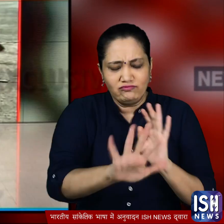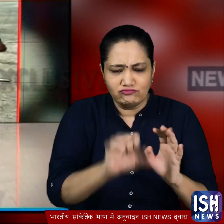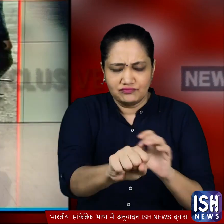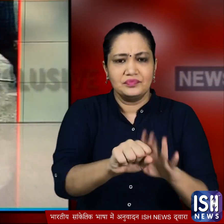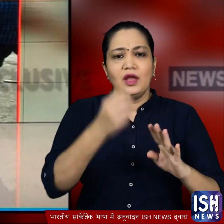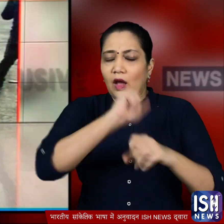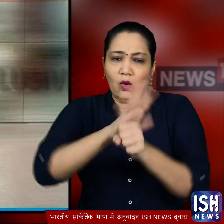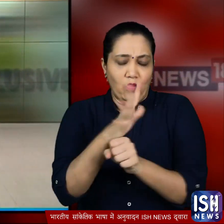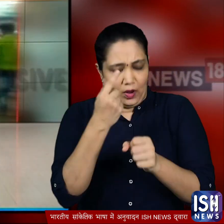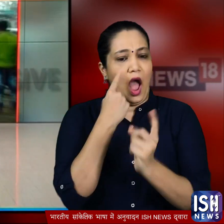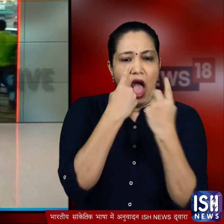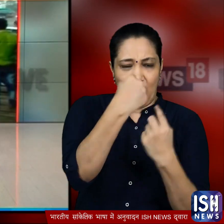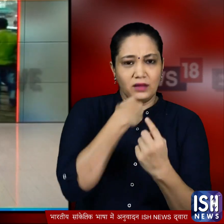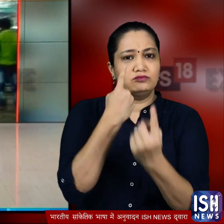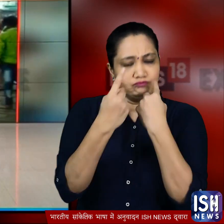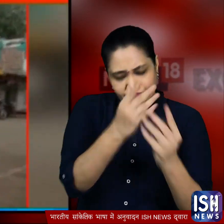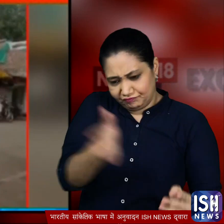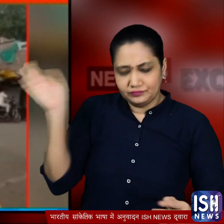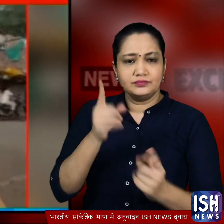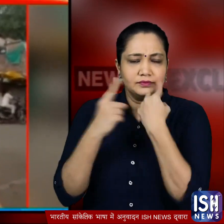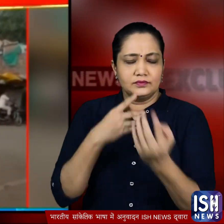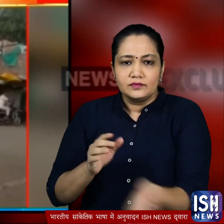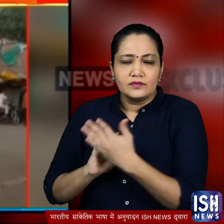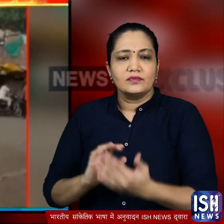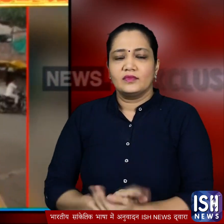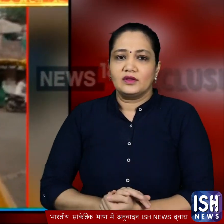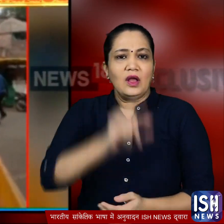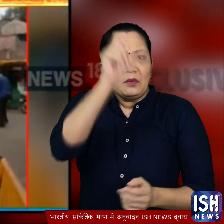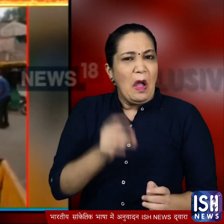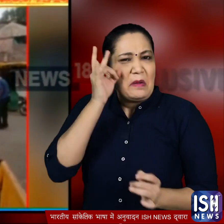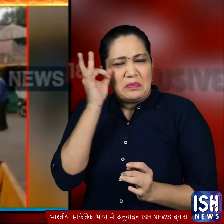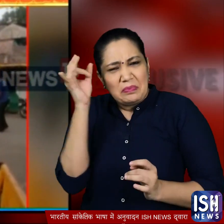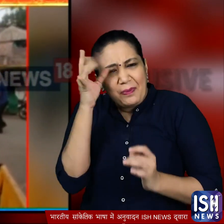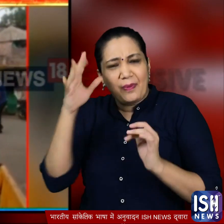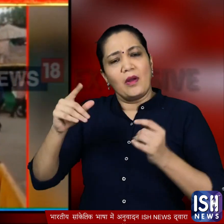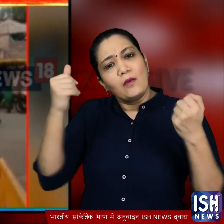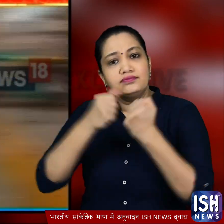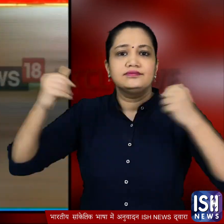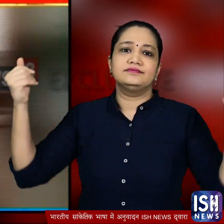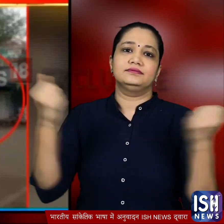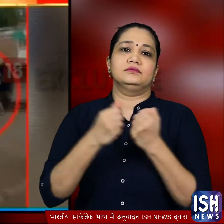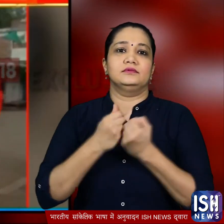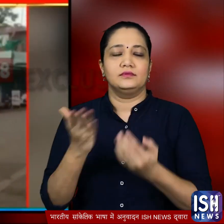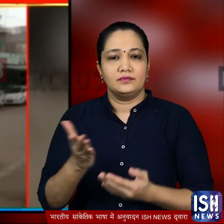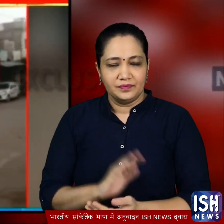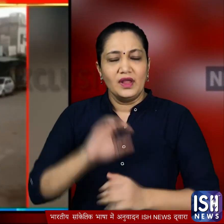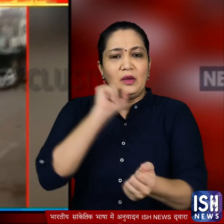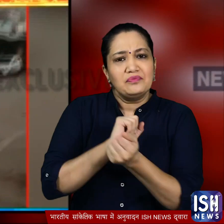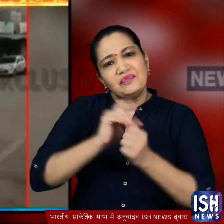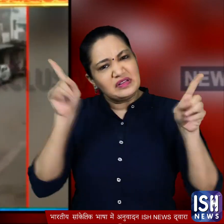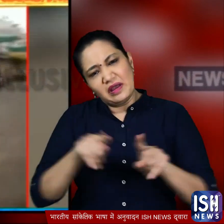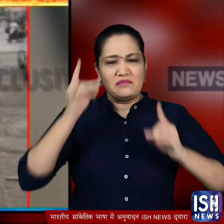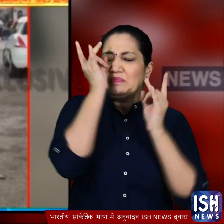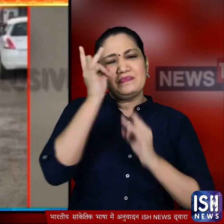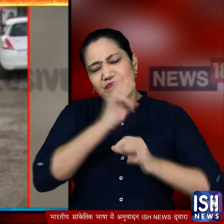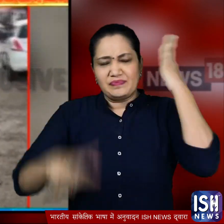रोककर कोरोना जांच करवाने की कोशिश की, जिस पर वो इतना भड़क गया कि पुलिस वाले से ही भिड़ गया, जिसके बाद वो पुलिस वाला भी